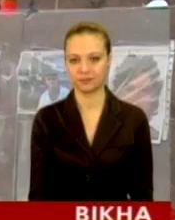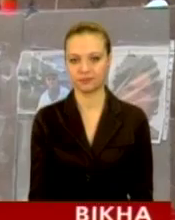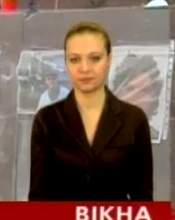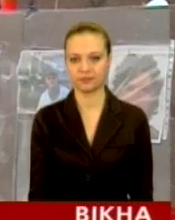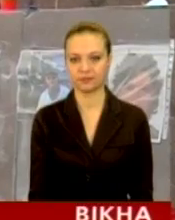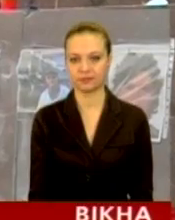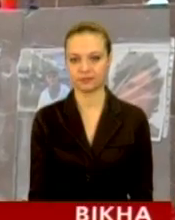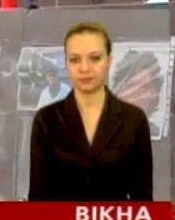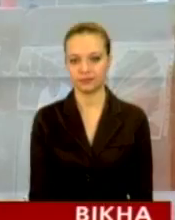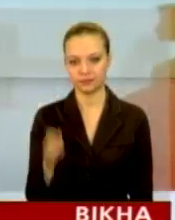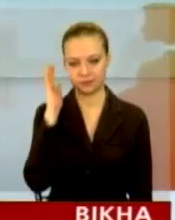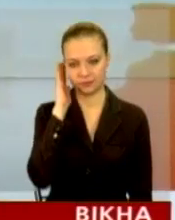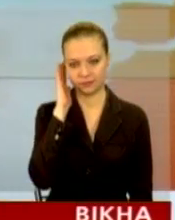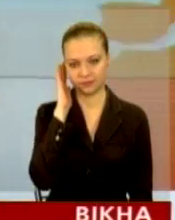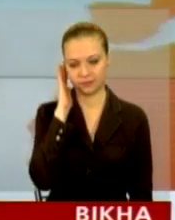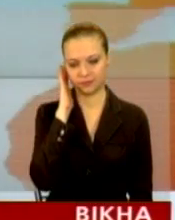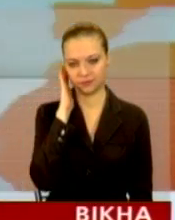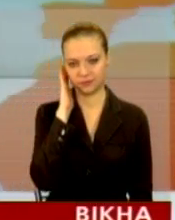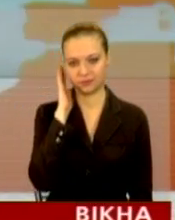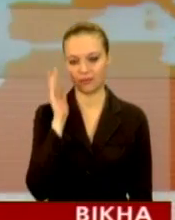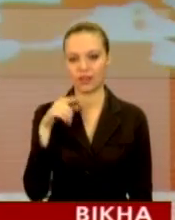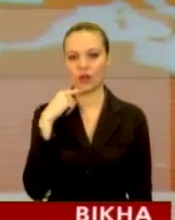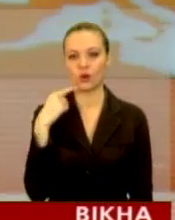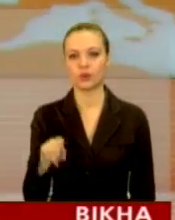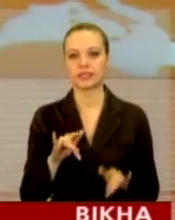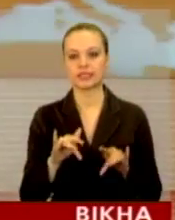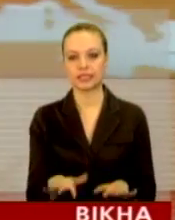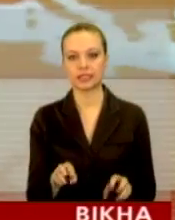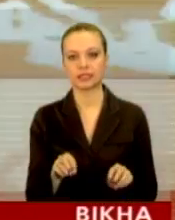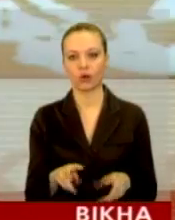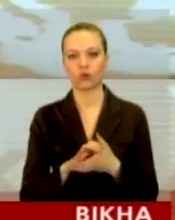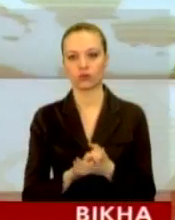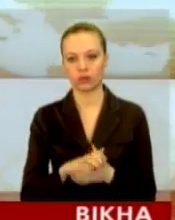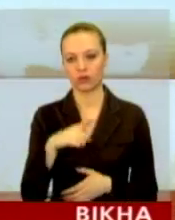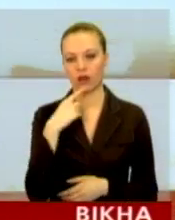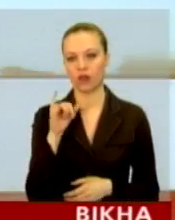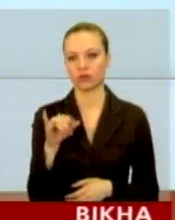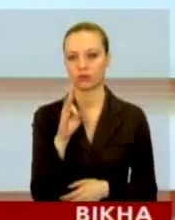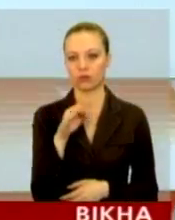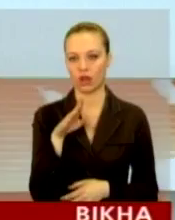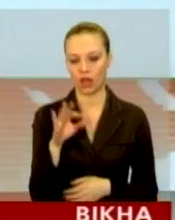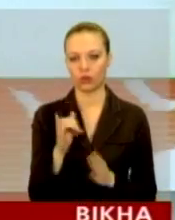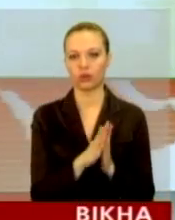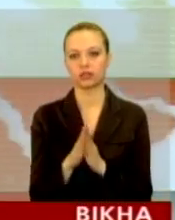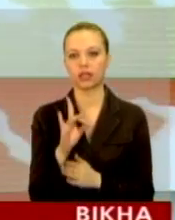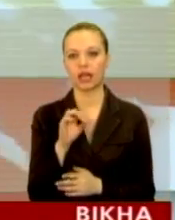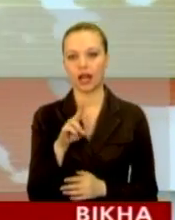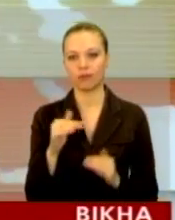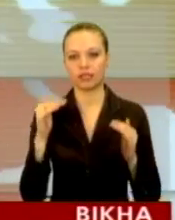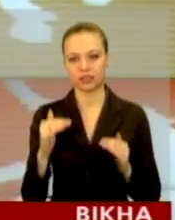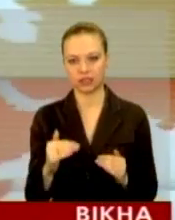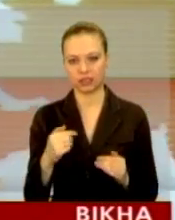Шейко, програма «Вікна», СТБ. Російські дії загрожують мирові, кажуть у НАТО, і закликають Кремль